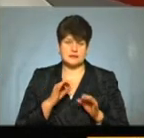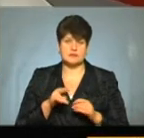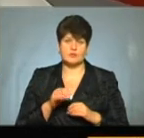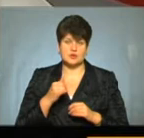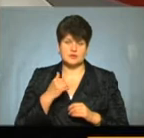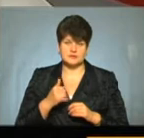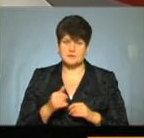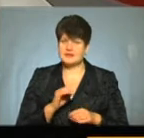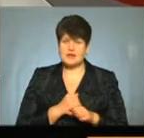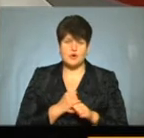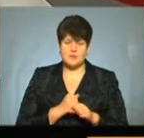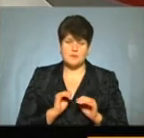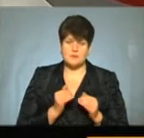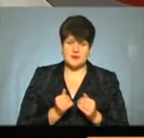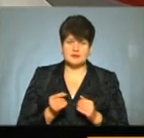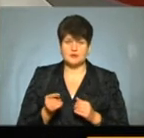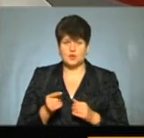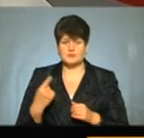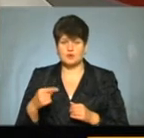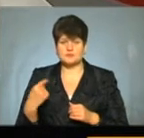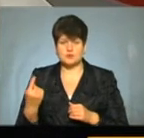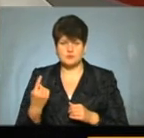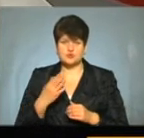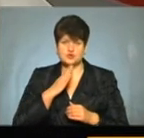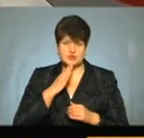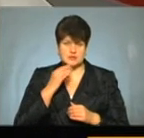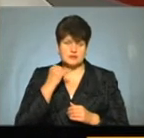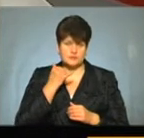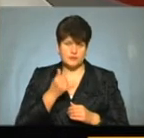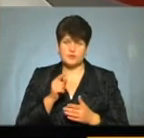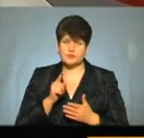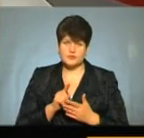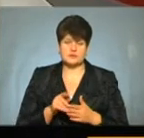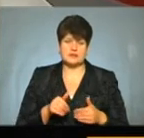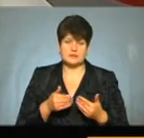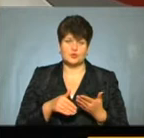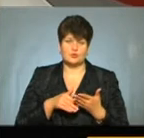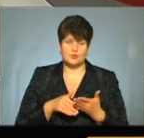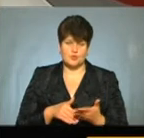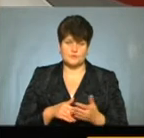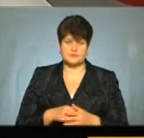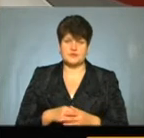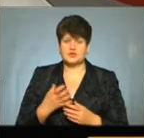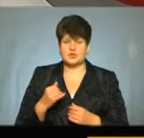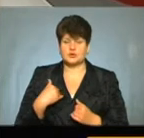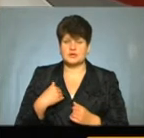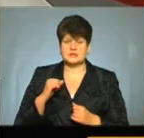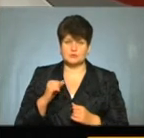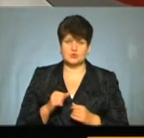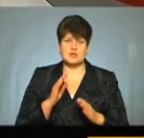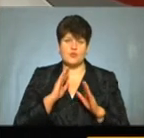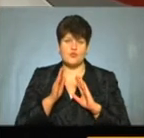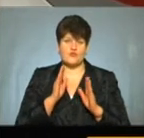робимо обмежень в Тернополі чи Тернопільської області. Якщо жінка нас телефонує, ми обов'язково дамо їм допомогу. І ще до нас можна на сторінку